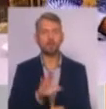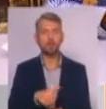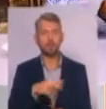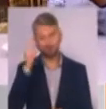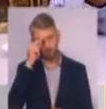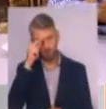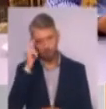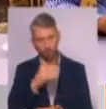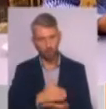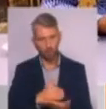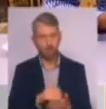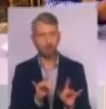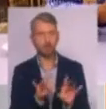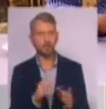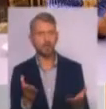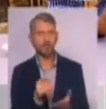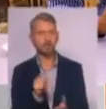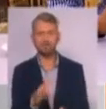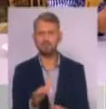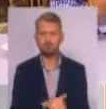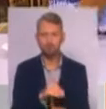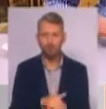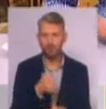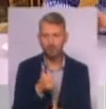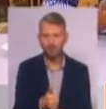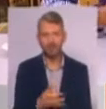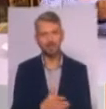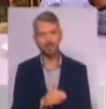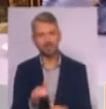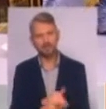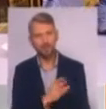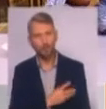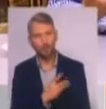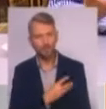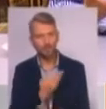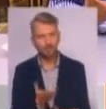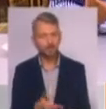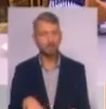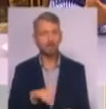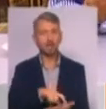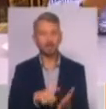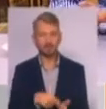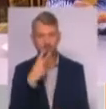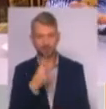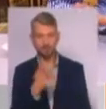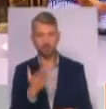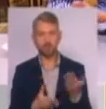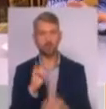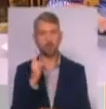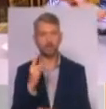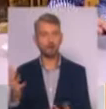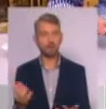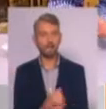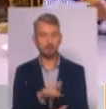уроки, розповідали, які вони молодці, заохочували їх. Увесь клас бачив, що якщо дитина